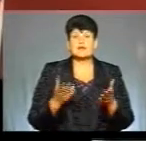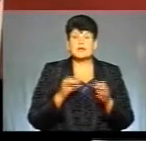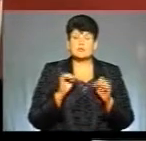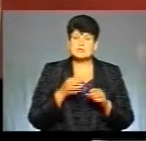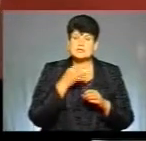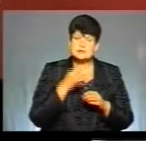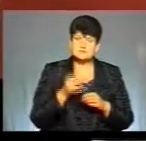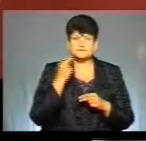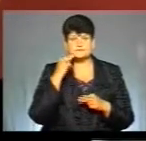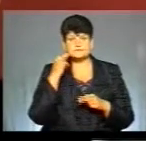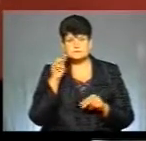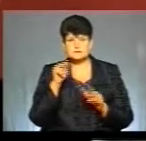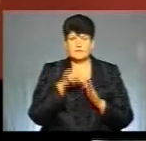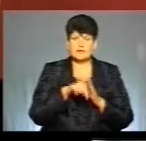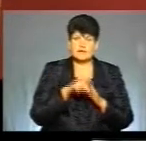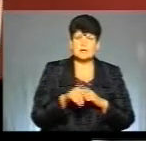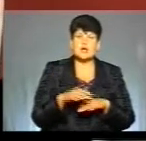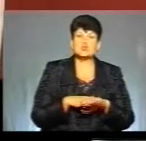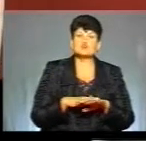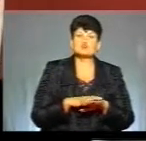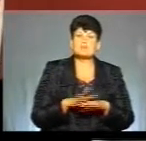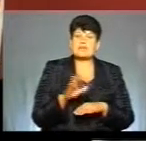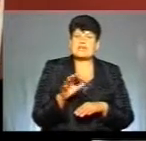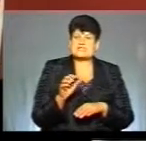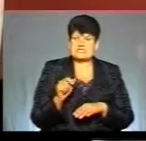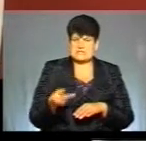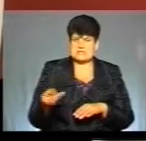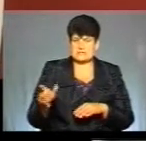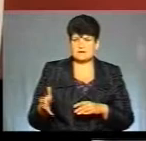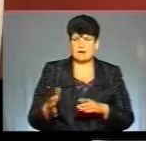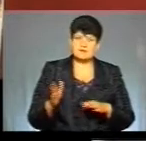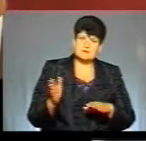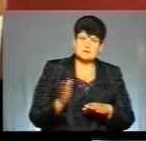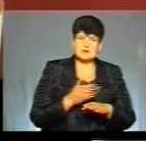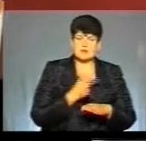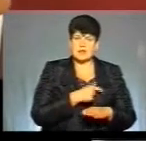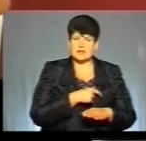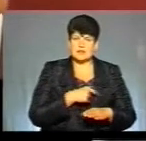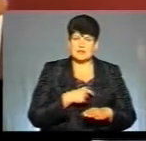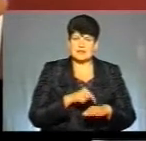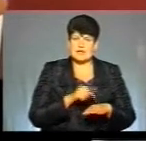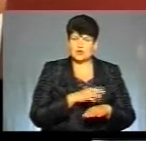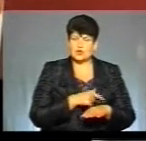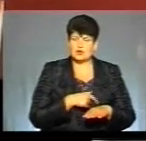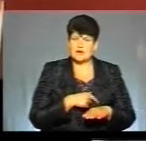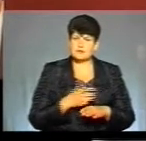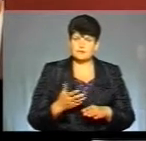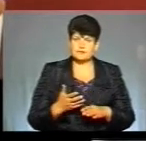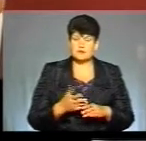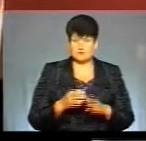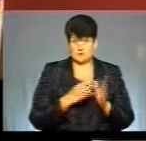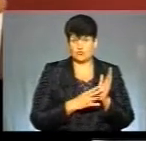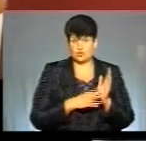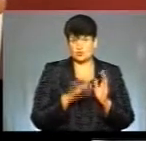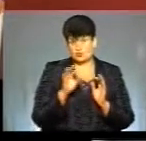і значення для суспільства, в першу чергу, зняття недоторканності, тому що, як зазначив президент, 90%